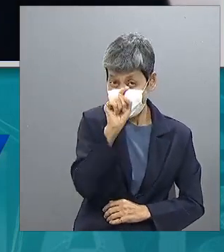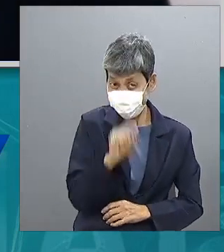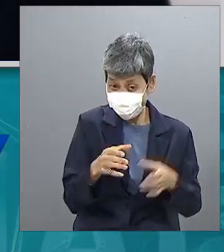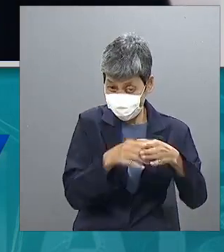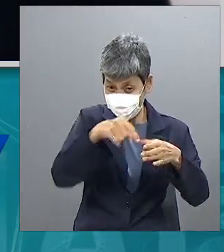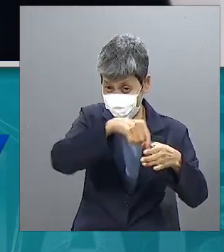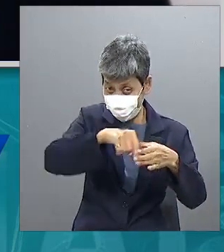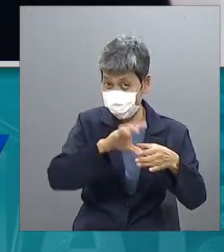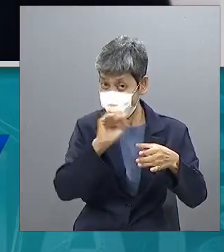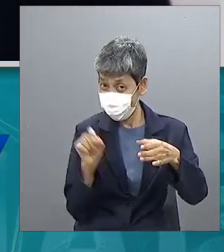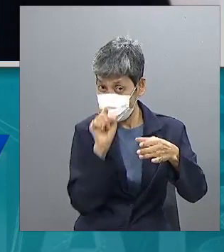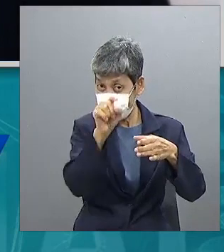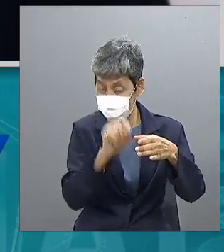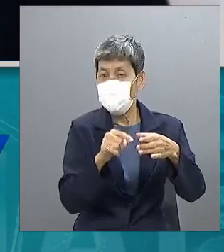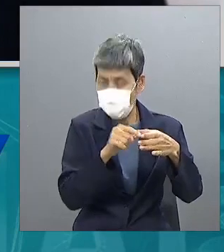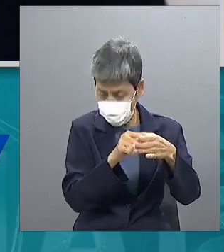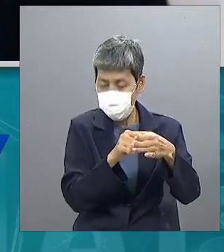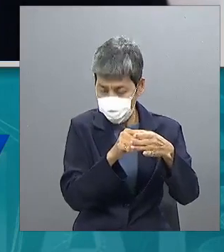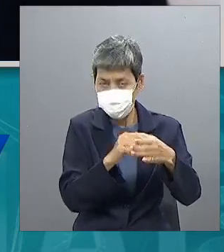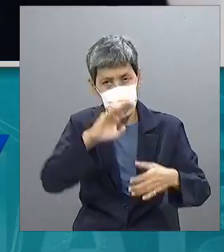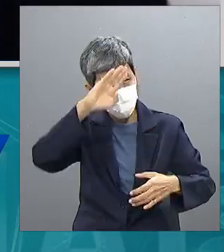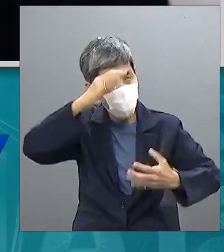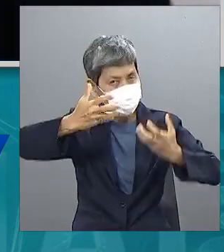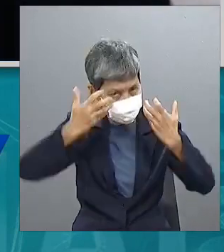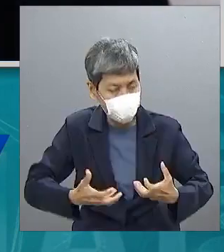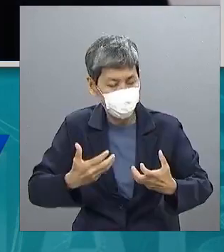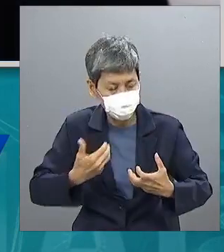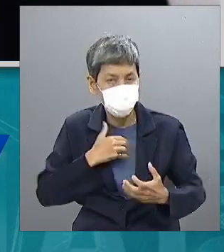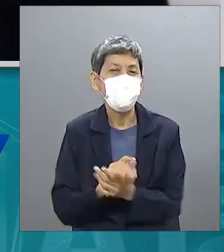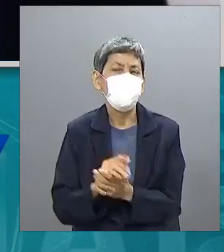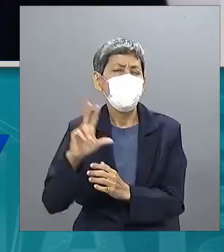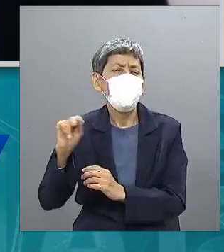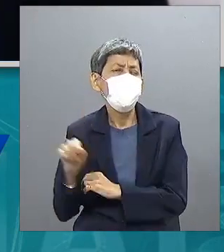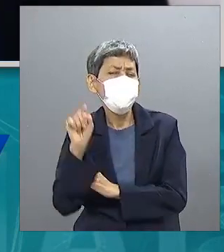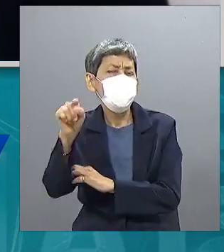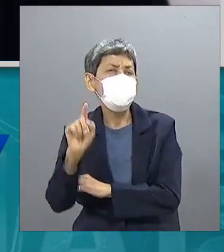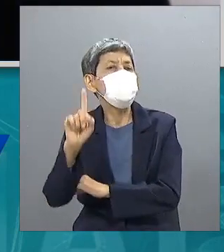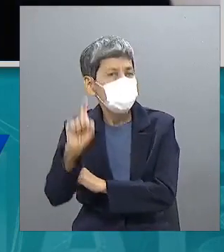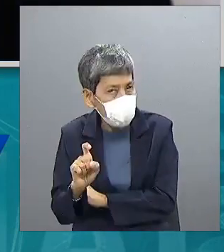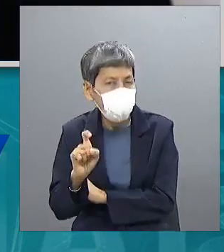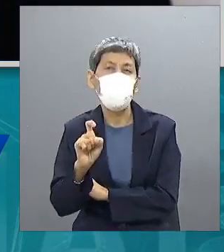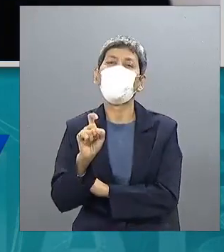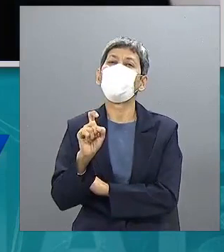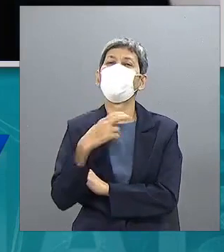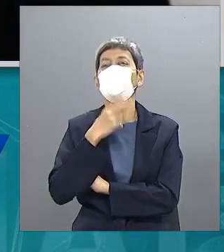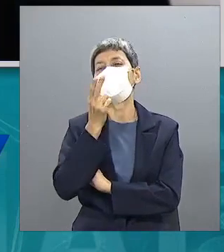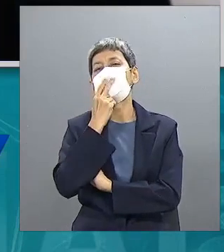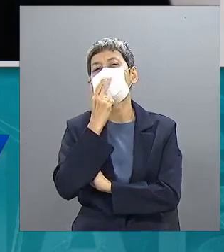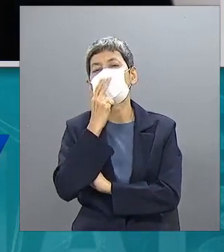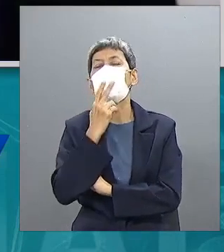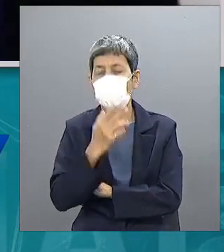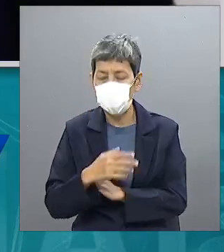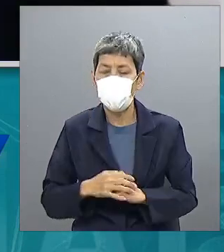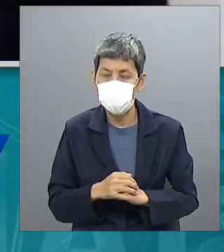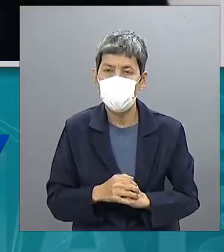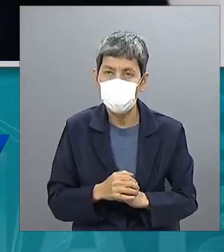ที่จะเสี่ยงนะครับแบบทำให้ป่วยหนักมากขึ้นนะครับก็ดี 30%เนี่ยอาจจะเสียชีวิตได้นะครับแต่การสูบบุหรี่ในช่วงสถานการณ์คงจะ